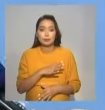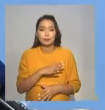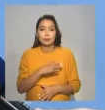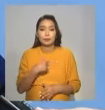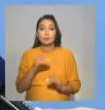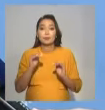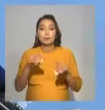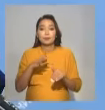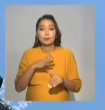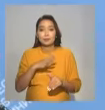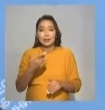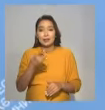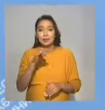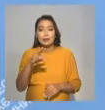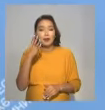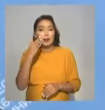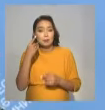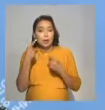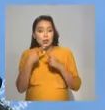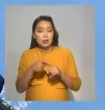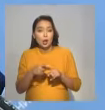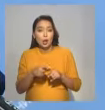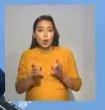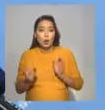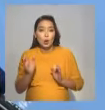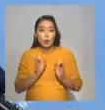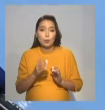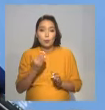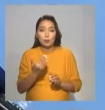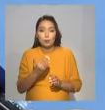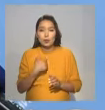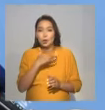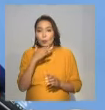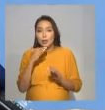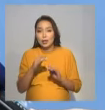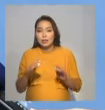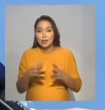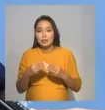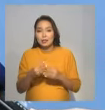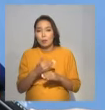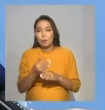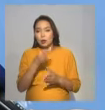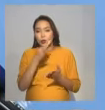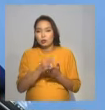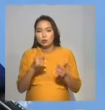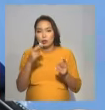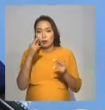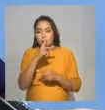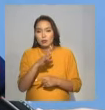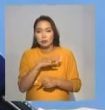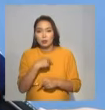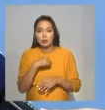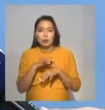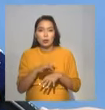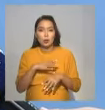Я поступила на грант в Алматинский технологический университет как ребенок из многодетной семьи, но позже мне сказали, что произошла ошибка и должна была